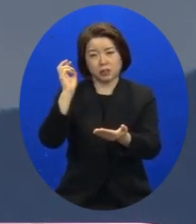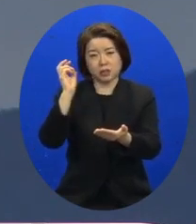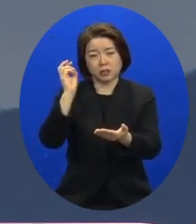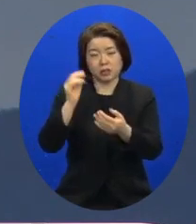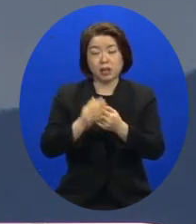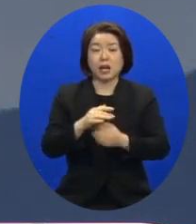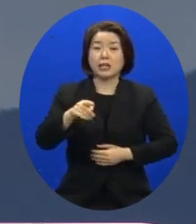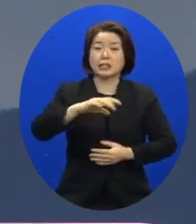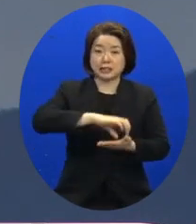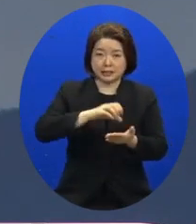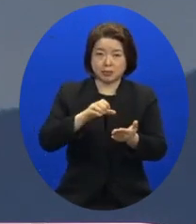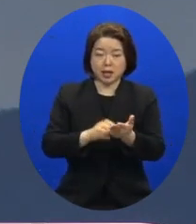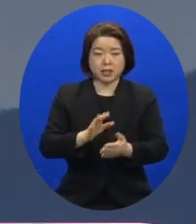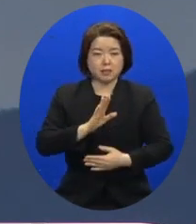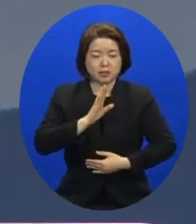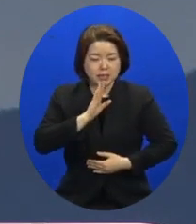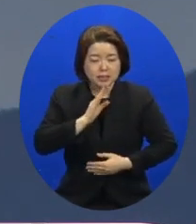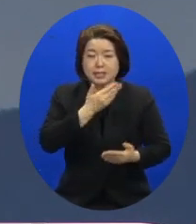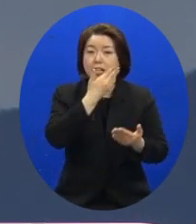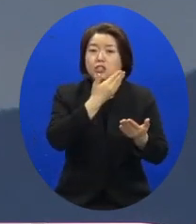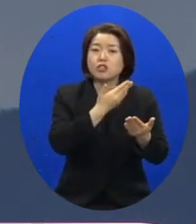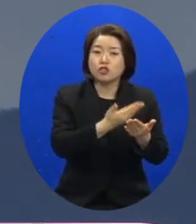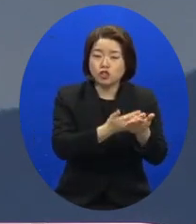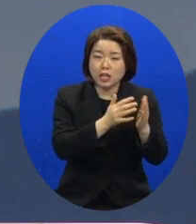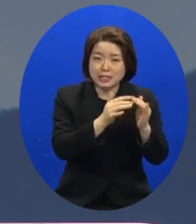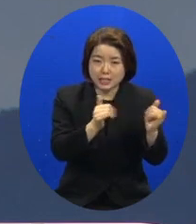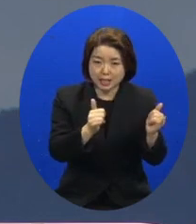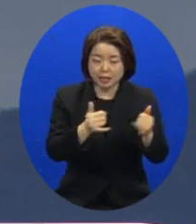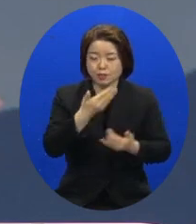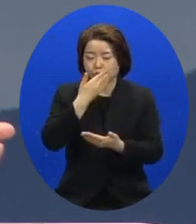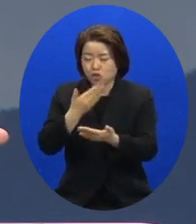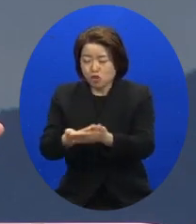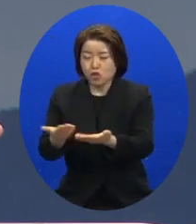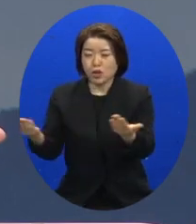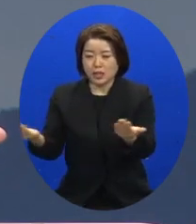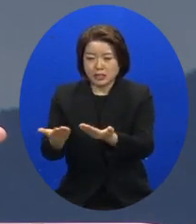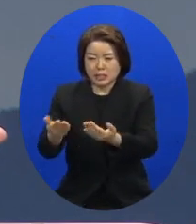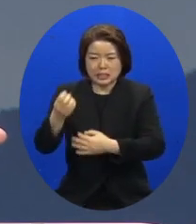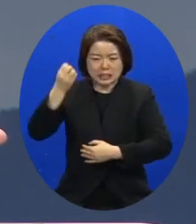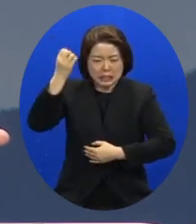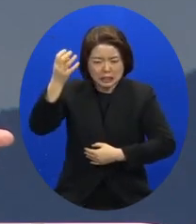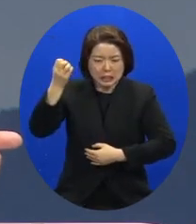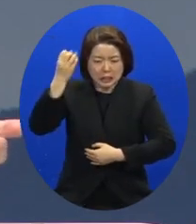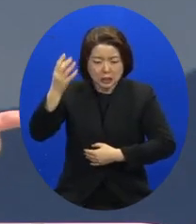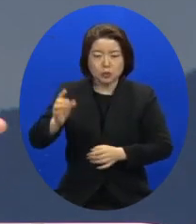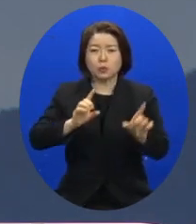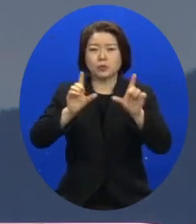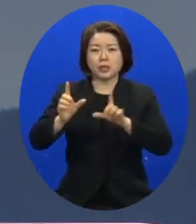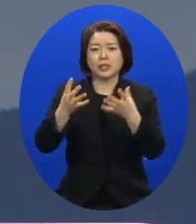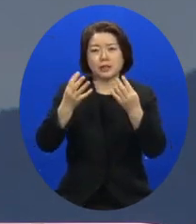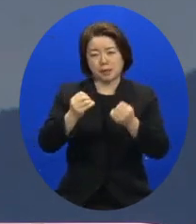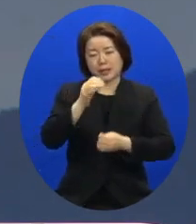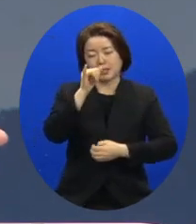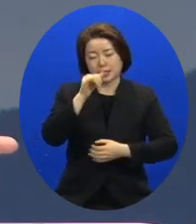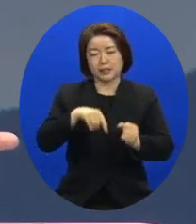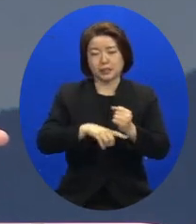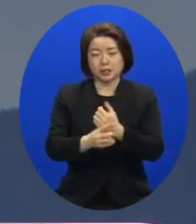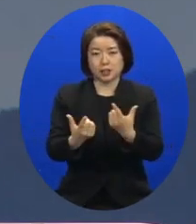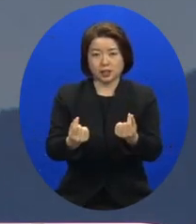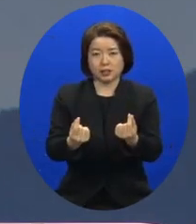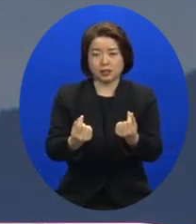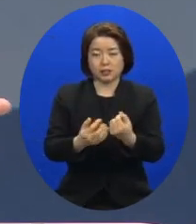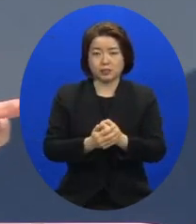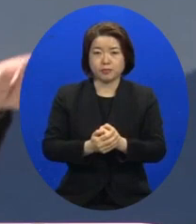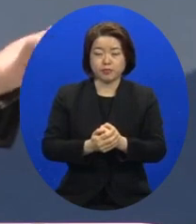그만큼 진짜 중요한 사람, 정말 중요한 일을 놓치고 살았다는 것. 여러분, 연말이